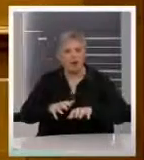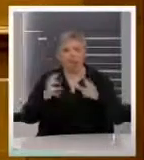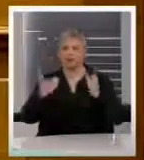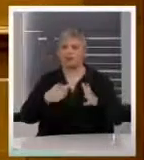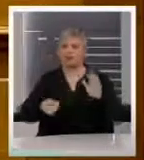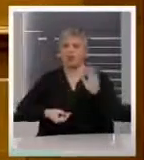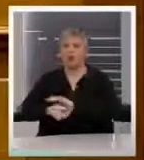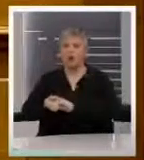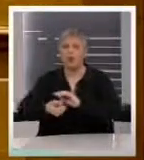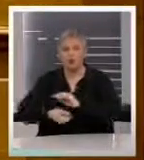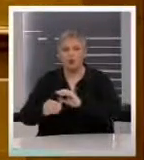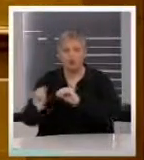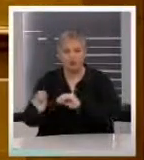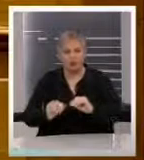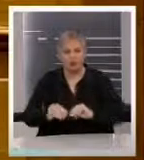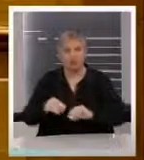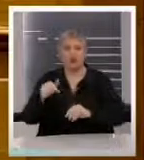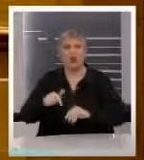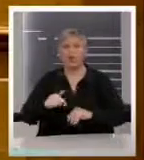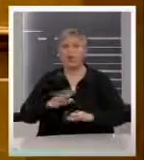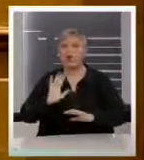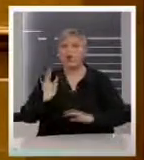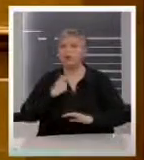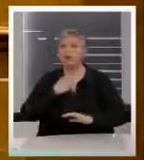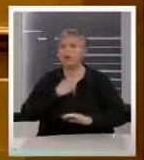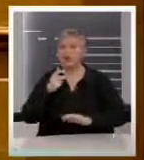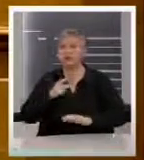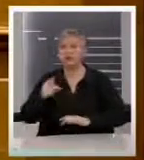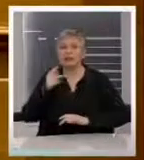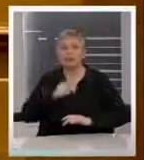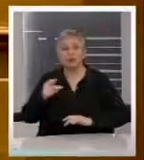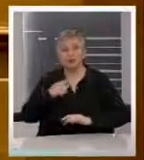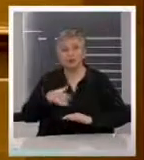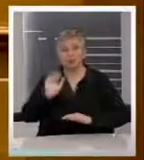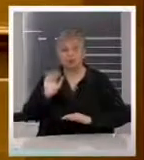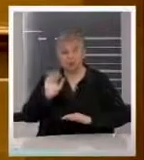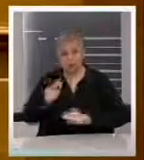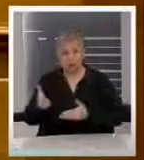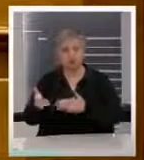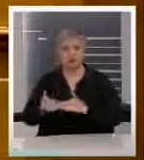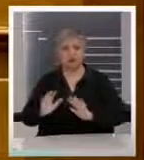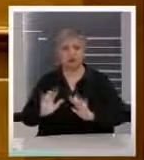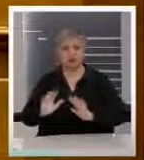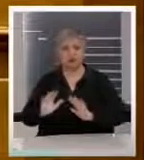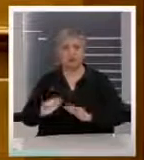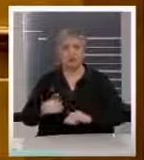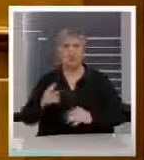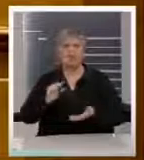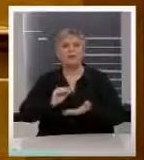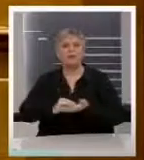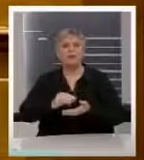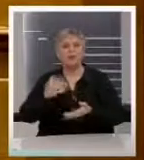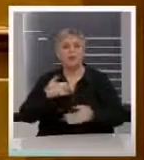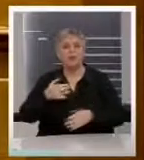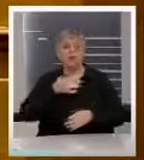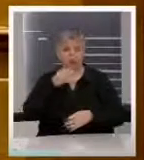μεταναστευτικό, είναι παρόντες σε κάθε τοπική κοινωνία. Όσα προανέφερα, έλαβαν χώρα τα προηγούμενα έτη και εμείς κληθήκαμε